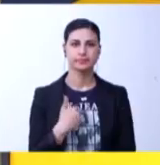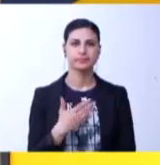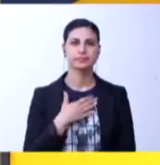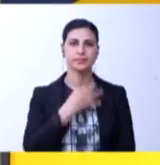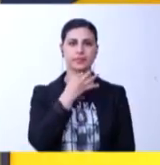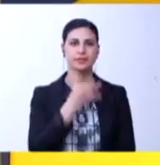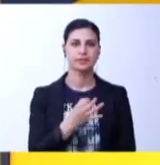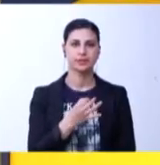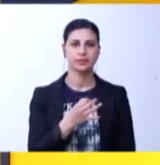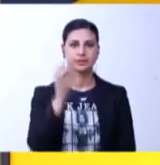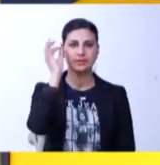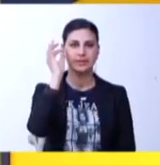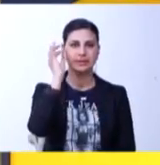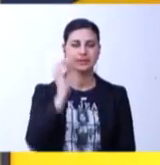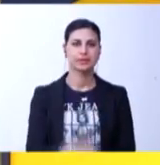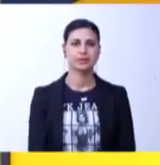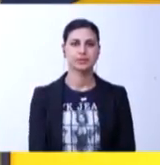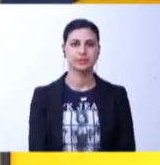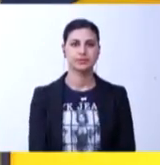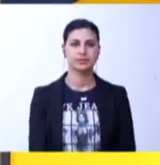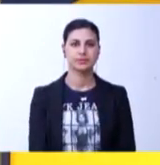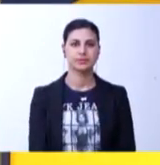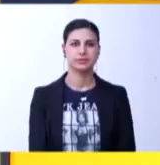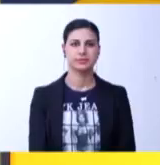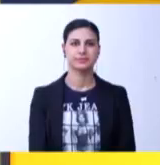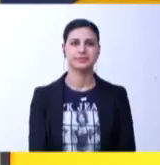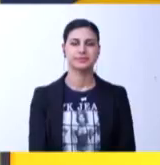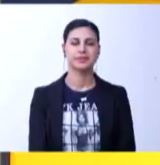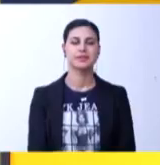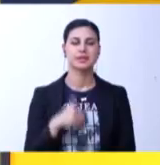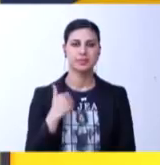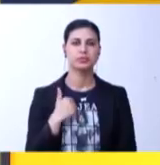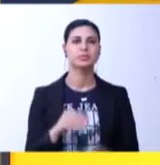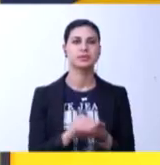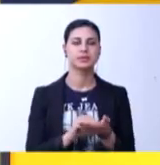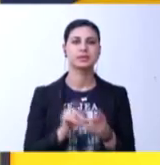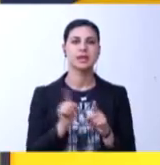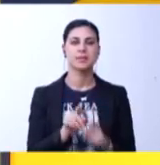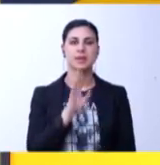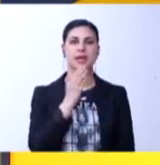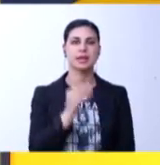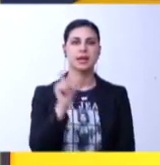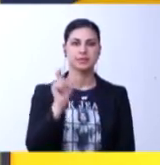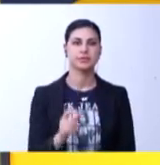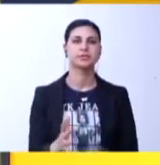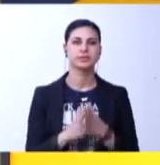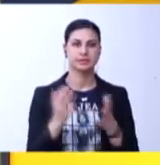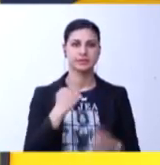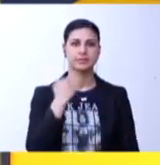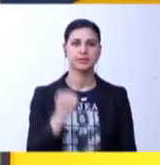ჩემო საყვარელო სანატრელოს. გამარჯობა ჩემო საყვარელო სანატრელო და სანგვარო ქალბატონო. დიდი